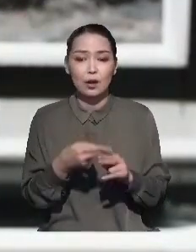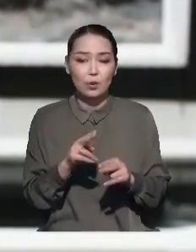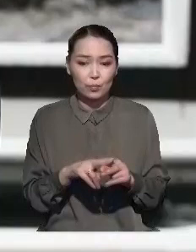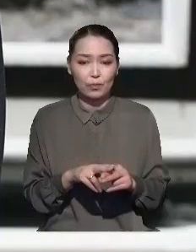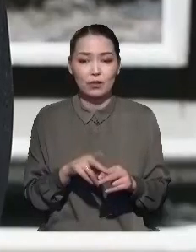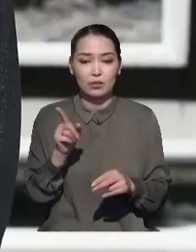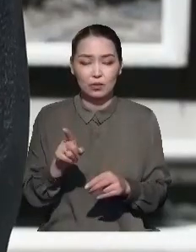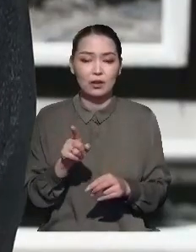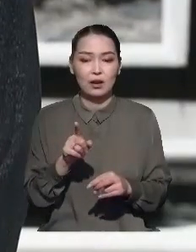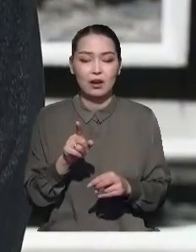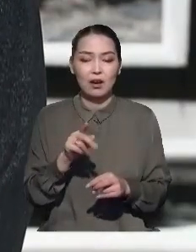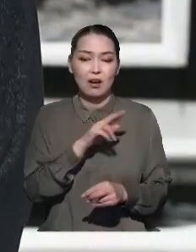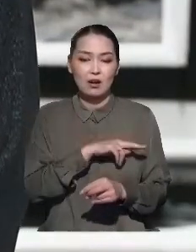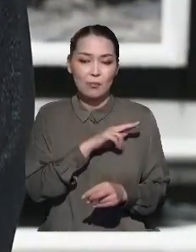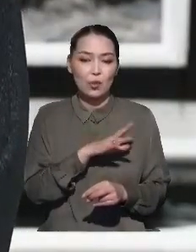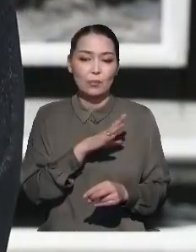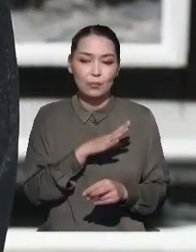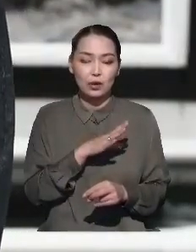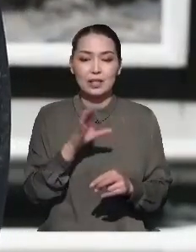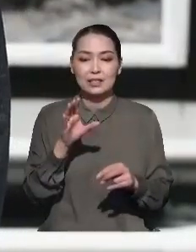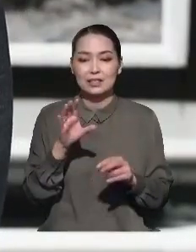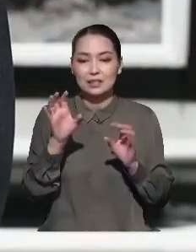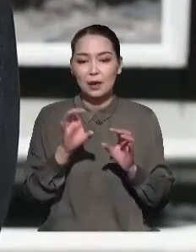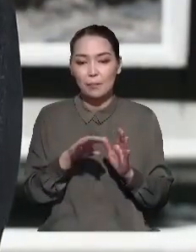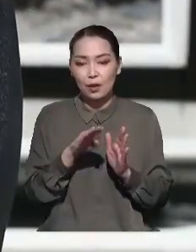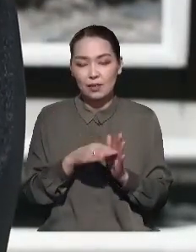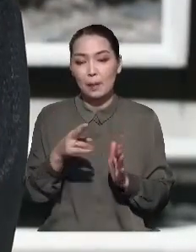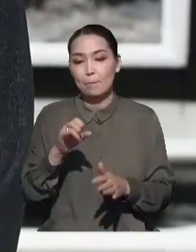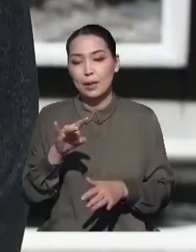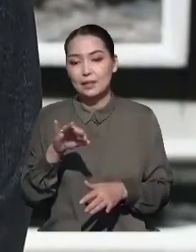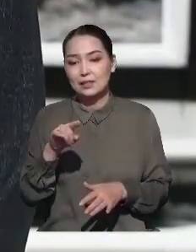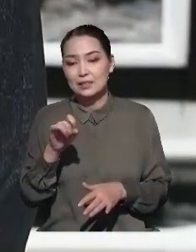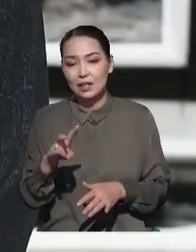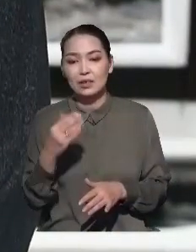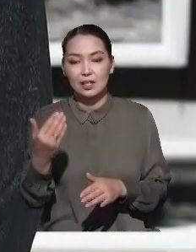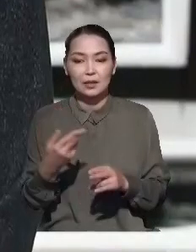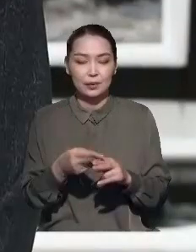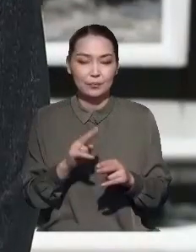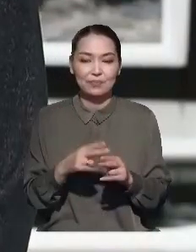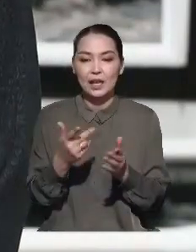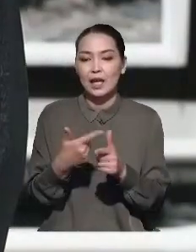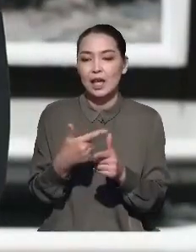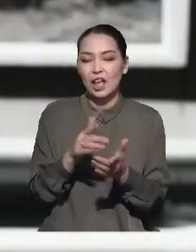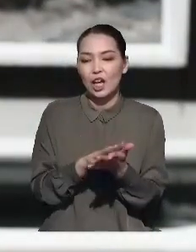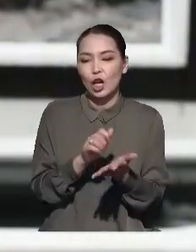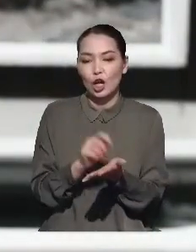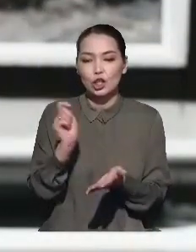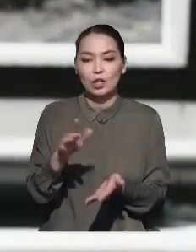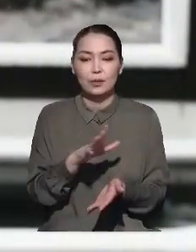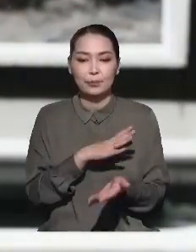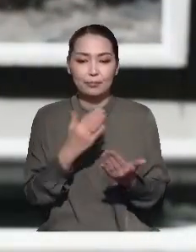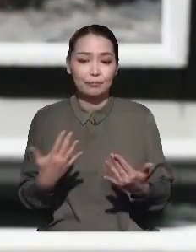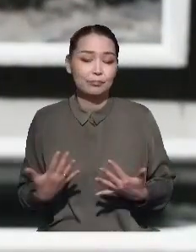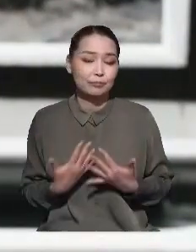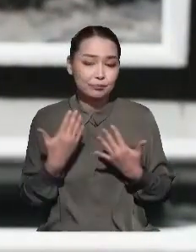работал в подполье то закон подпольной работы и Партизанской это безусловно клички и вот у нас в фондах музея есть